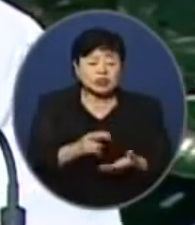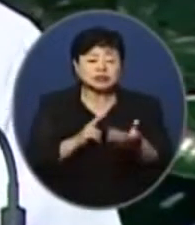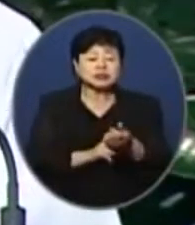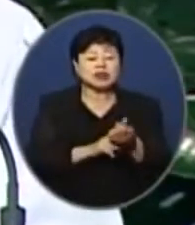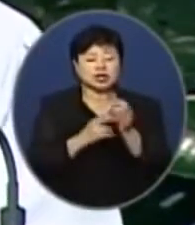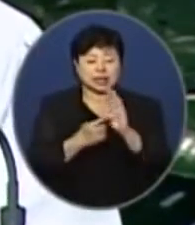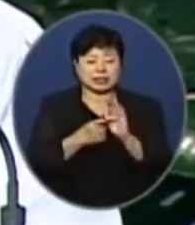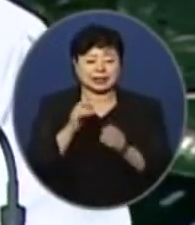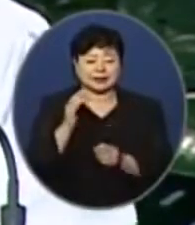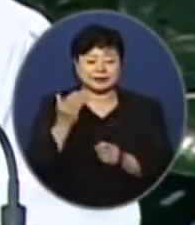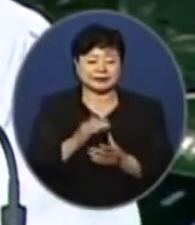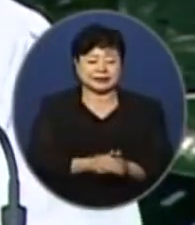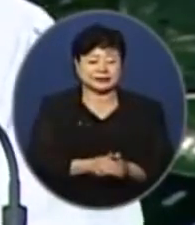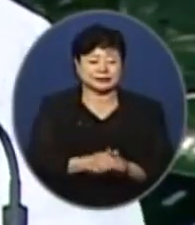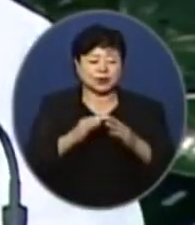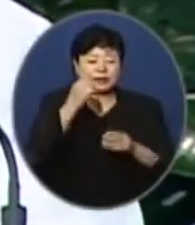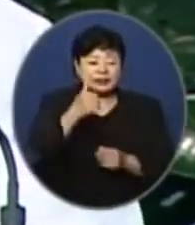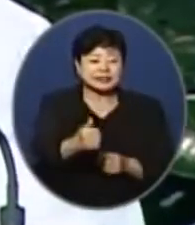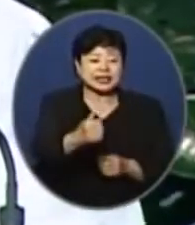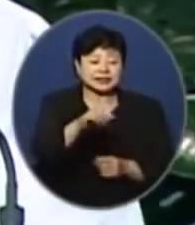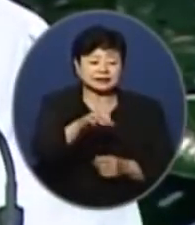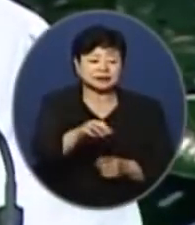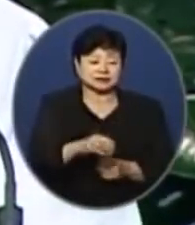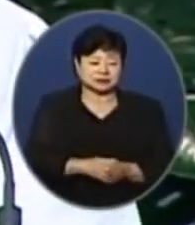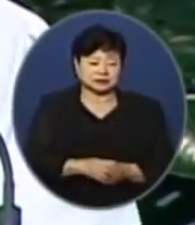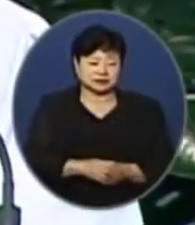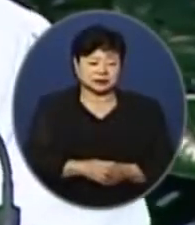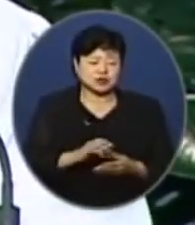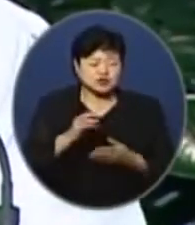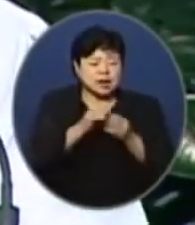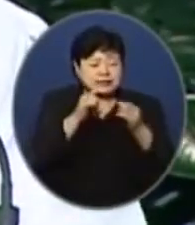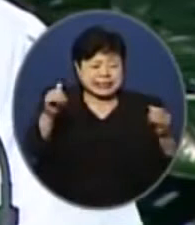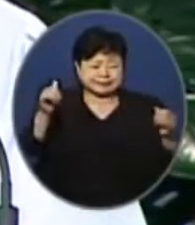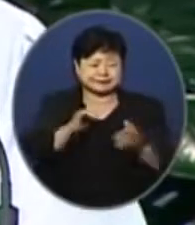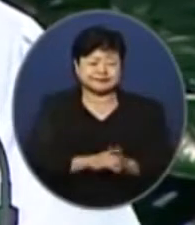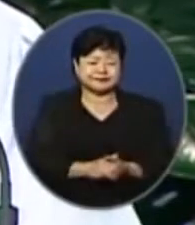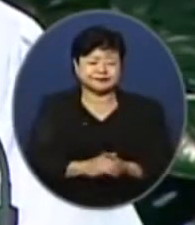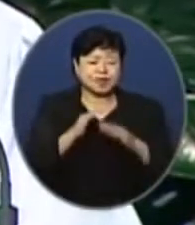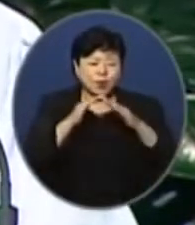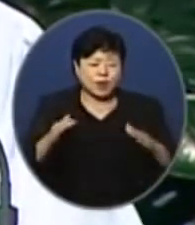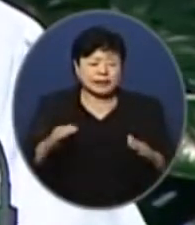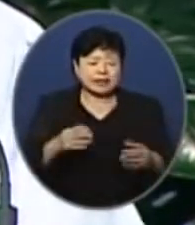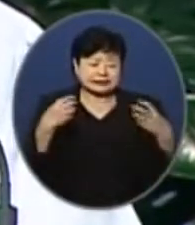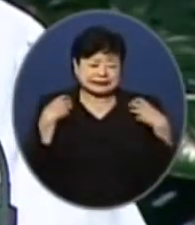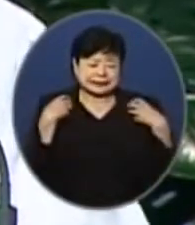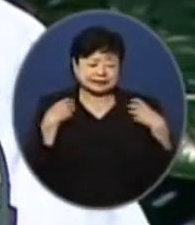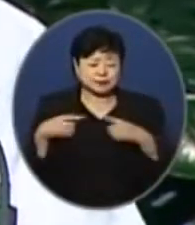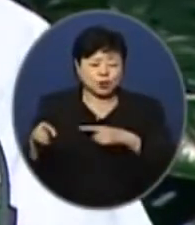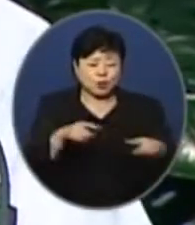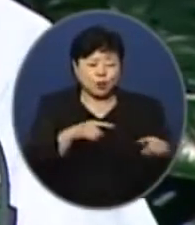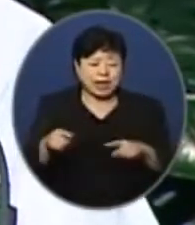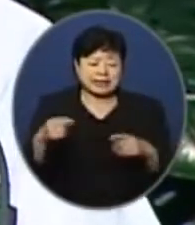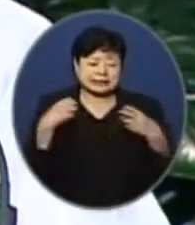나타나게 되었던 것입니다. 회당장은 그 지역의 유지입니다. 그 회당의 모든 것을 책임지고 관리하는